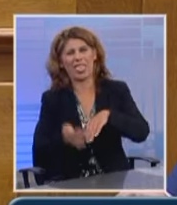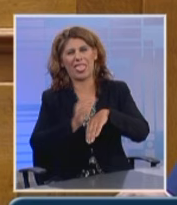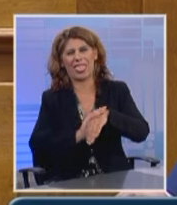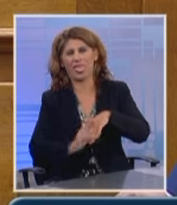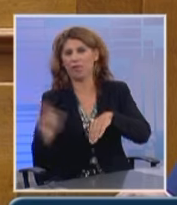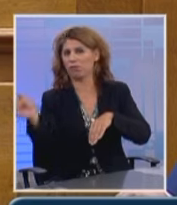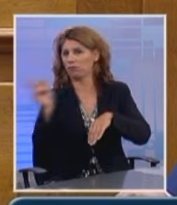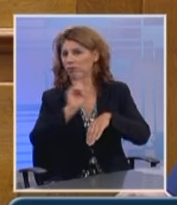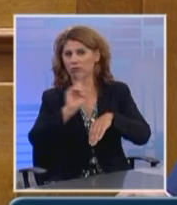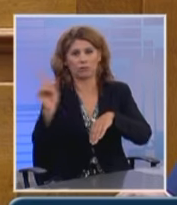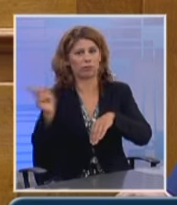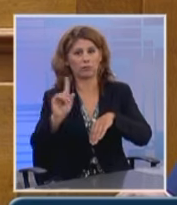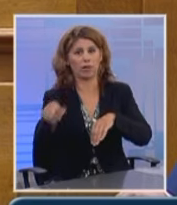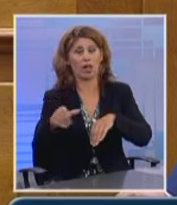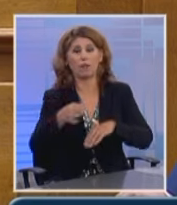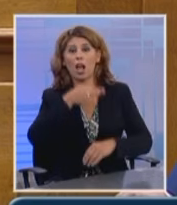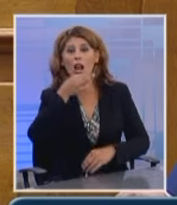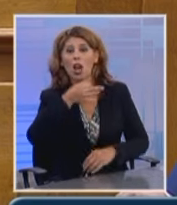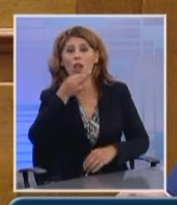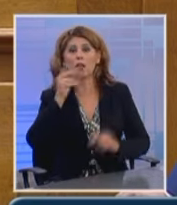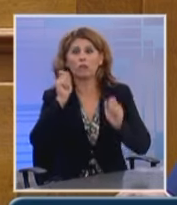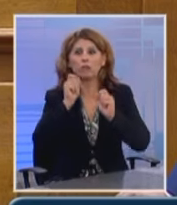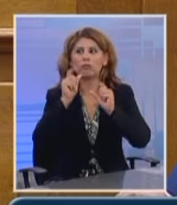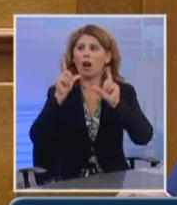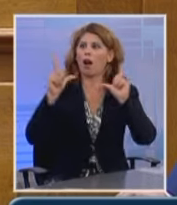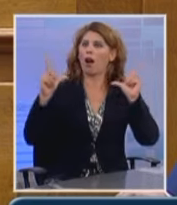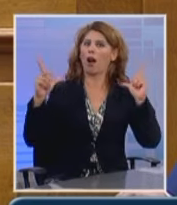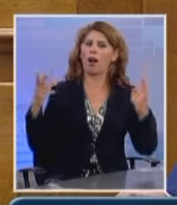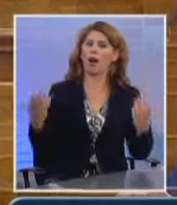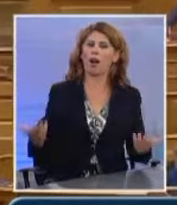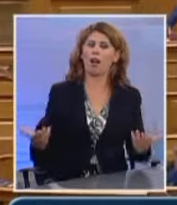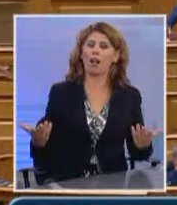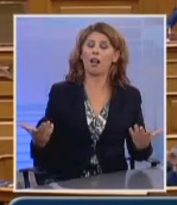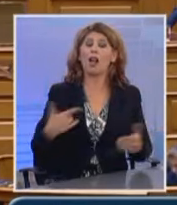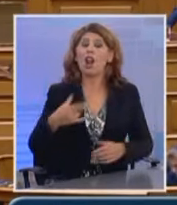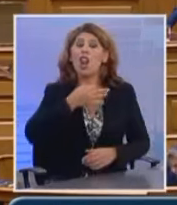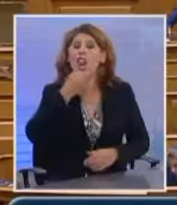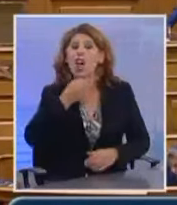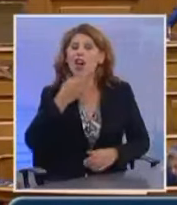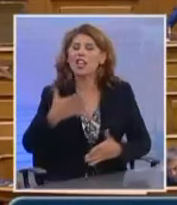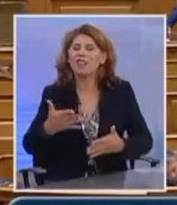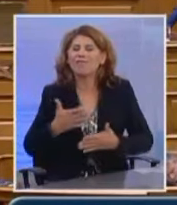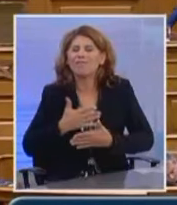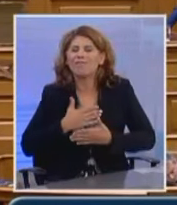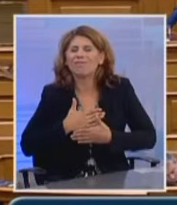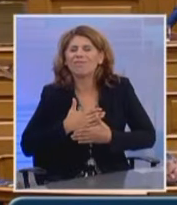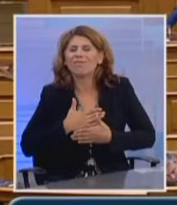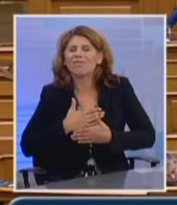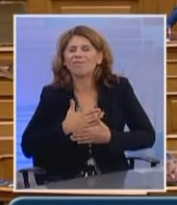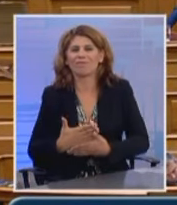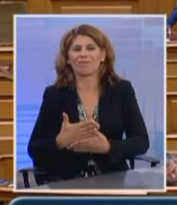συμπόνιας. Είναι λόγια θαυμασμού. Και είναι λόγια ευγνωμοσύνης. Γιατί είστε